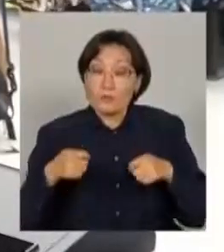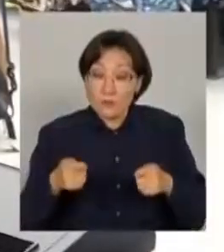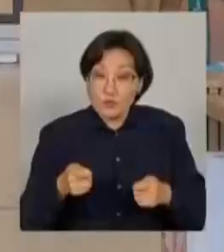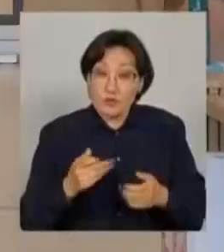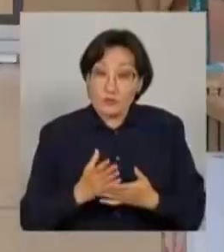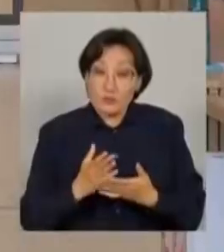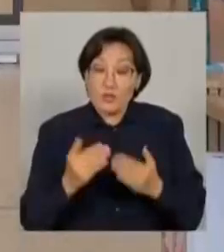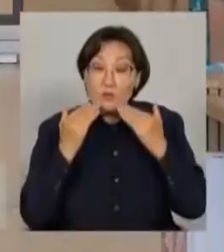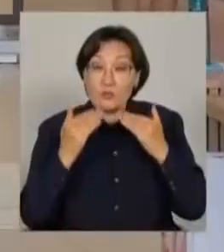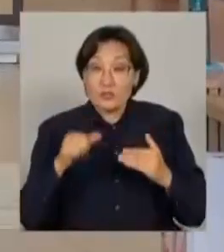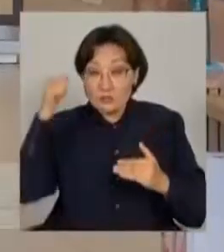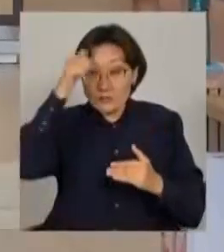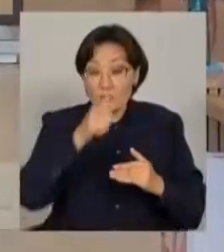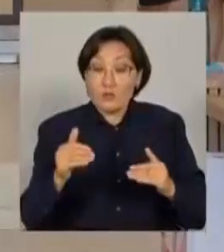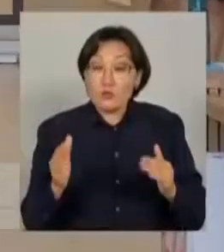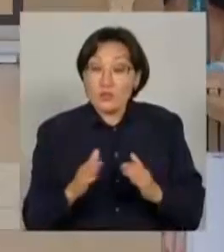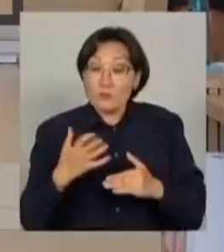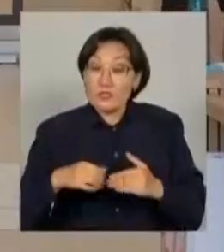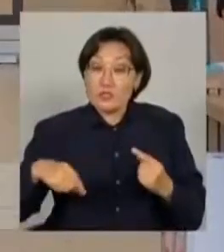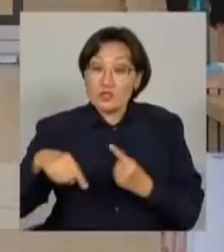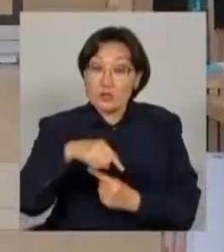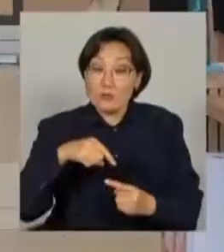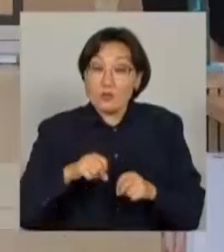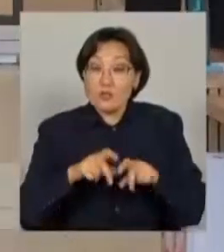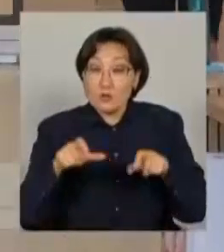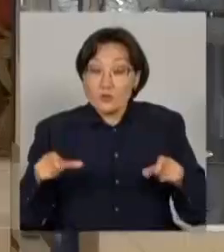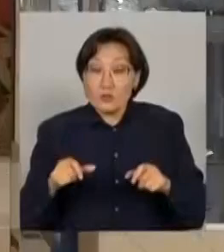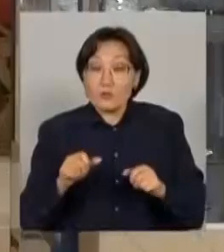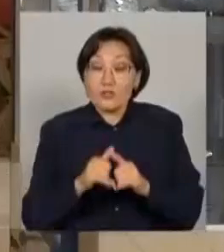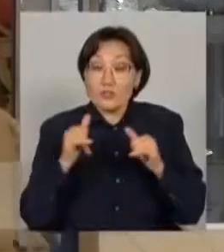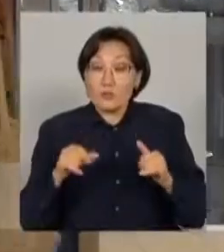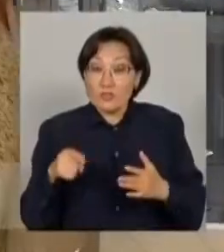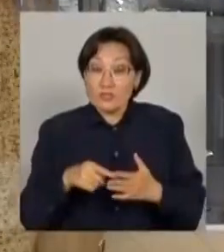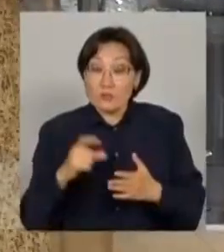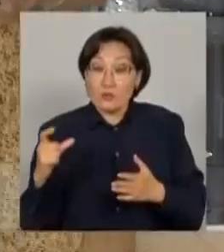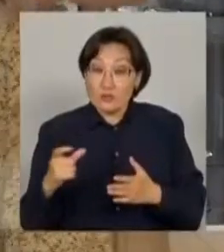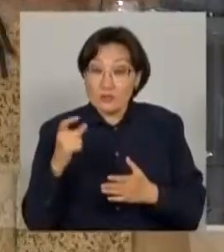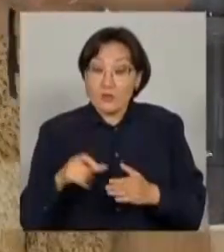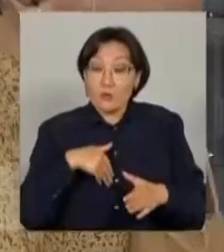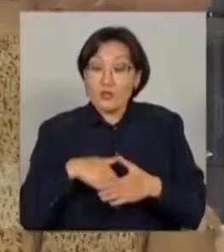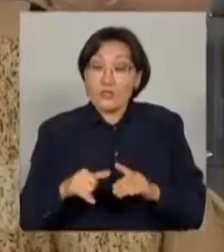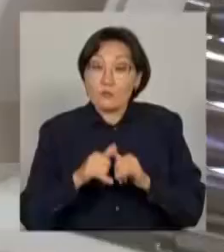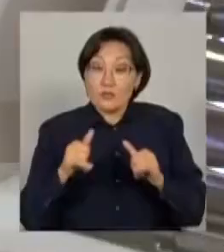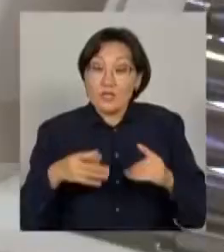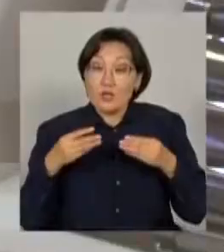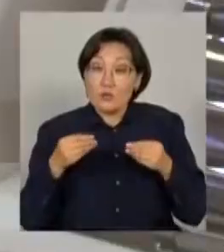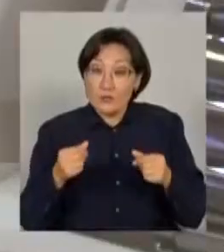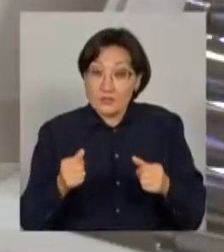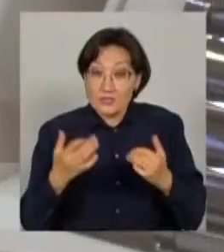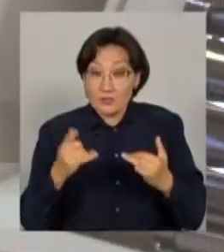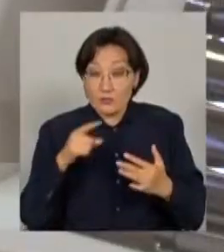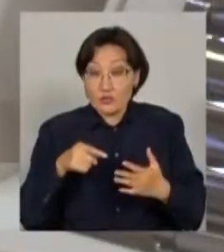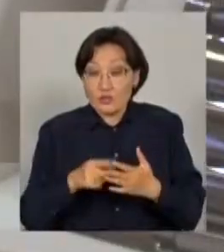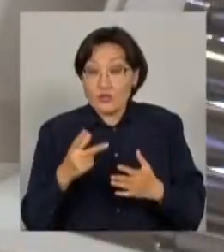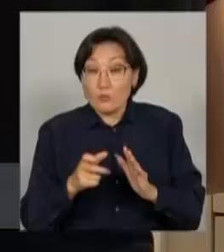отыр. Соңғы жылдары шағын және орта бизнес өкілдерінің күрт көбеюі шаһар экономикасының қарқынды дамуына ықпал еткен. Қазір